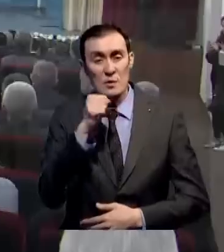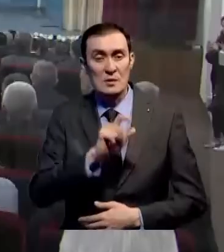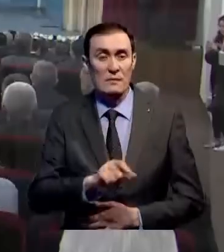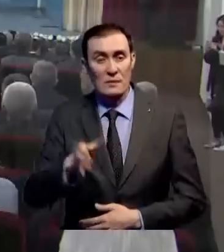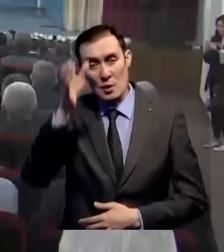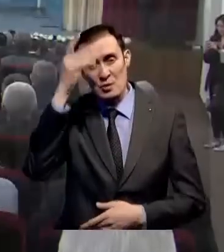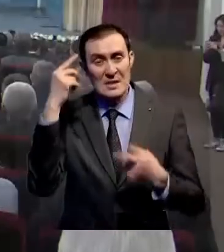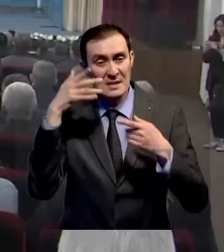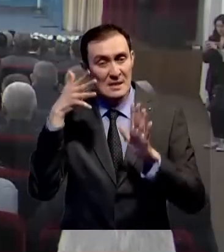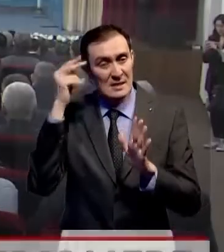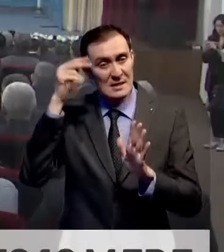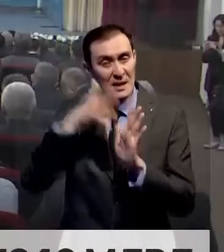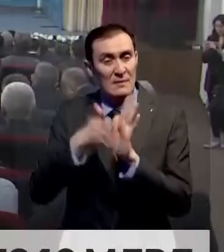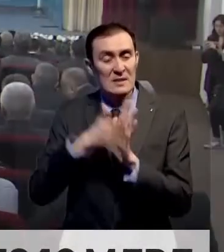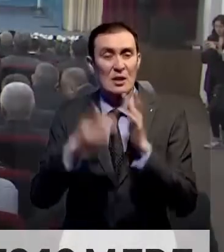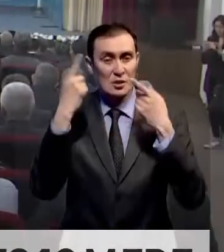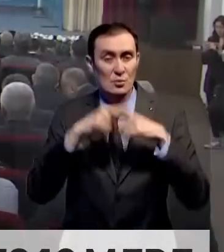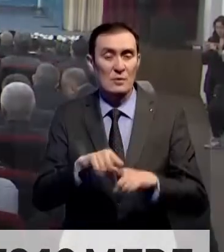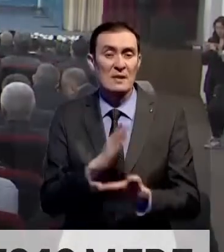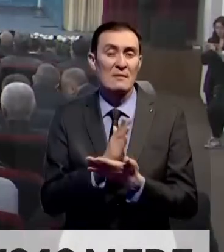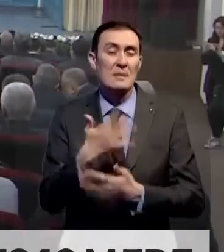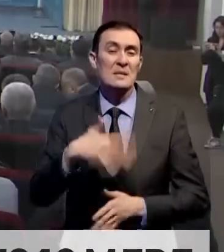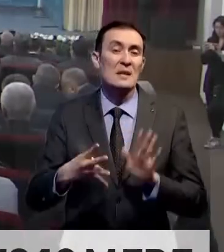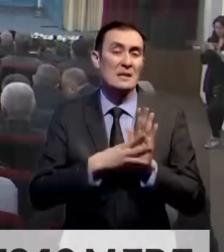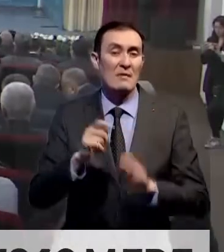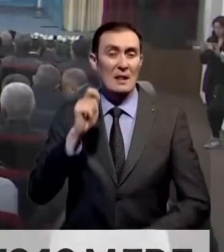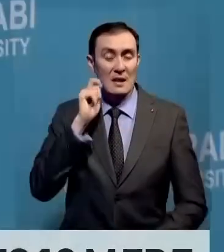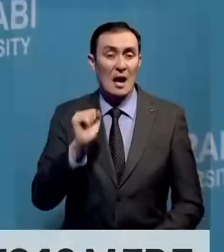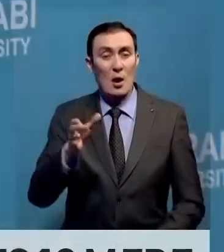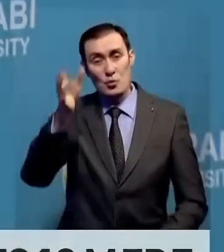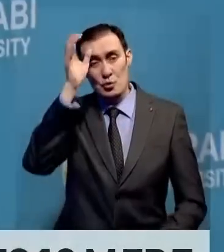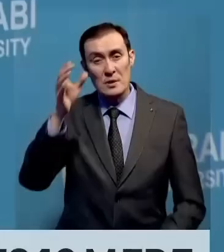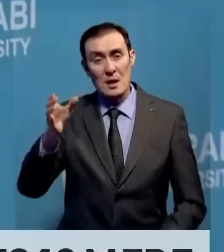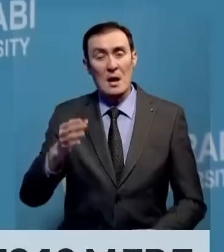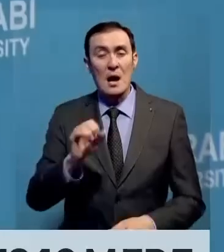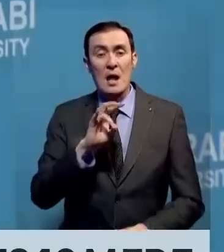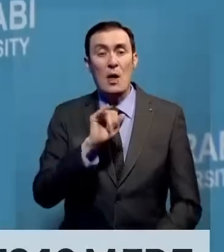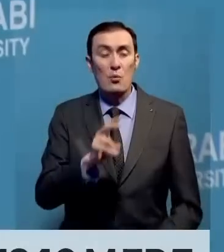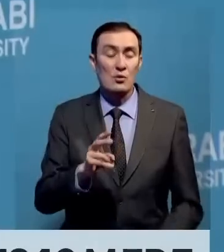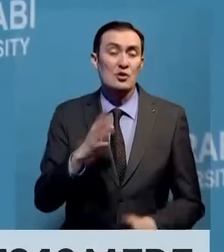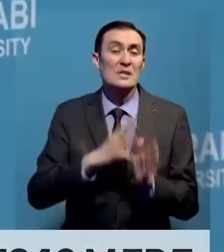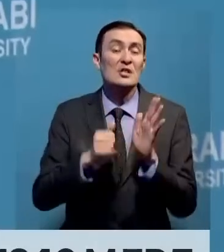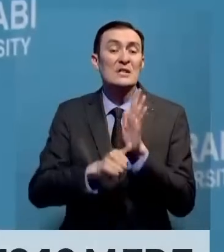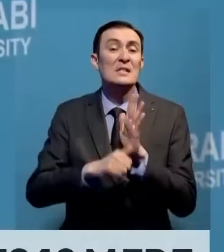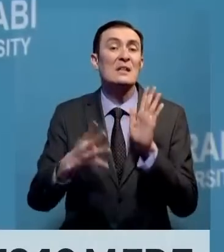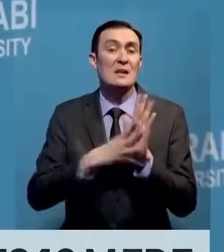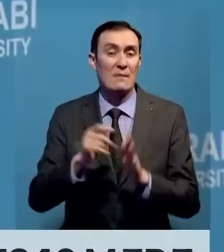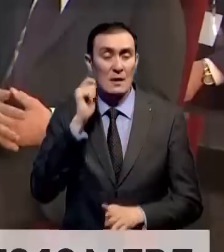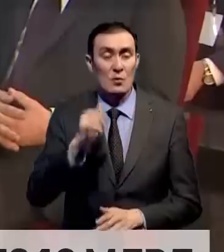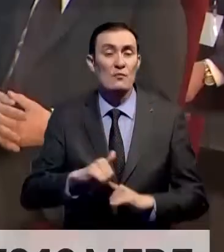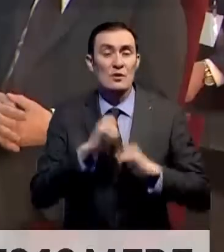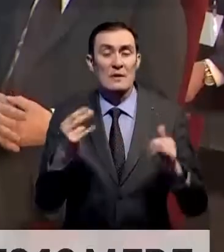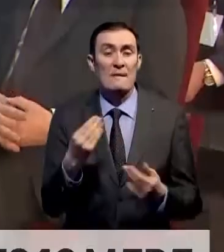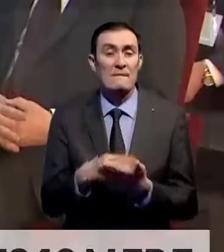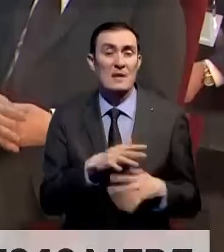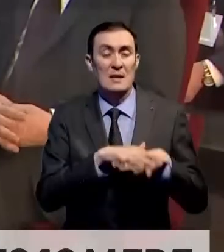возраст сотрудников научно-исследовательских институтов составляет 59 лет, а ученых Академии наук – 69. Увеличение